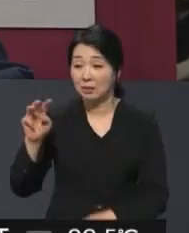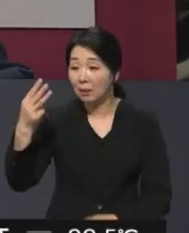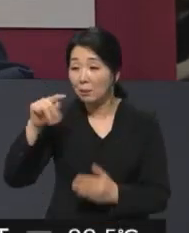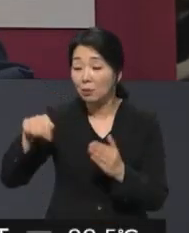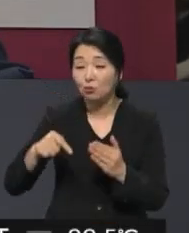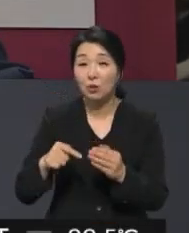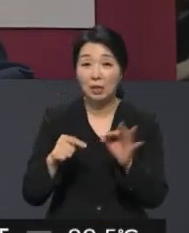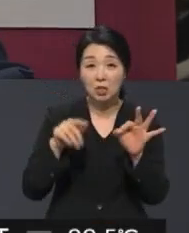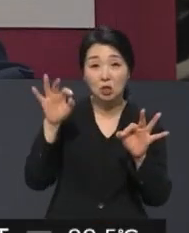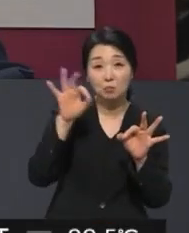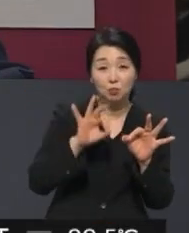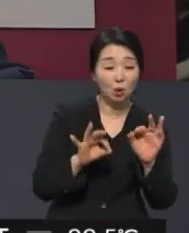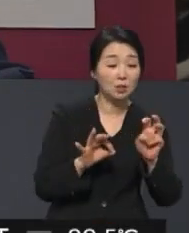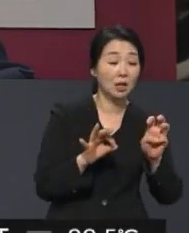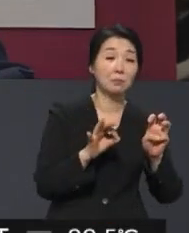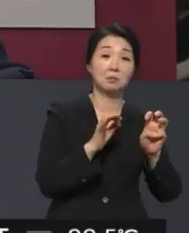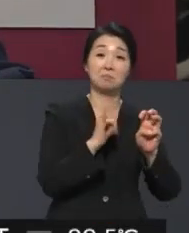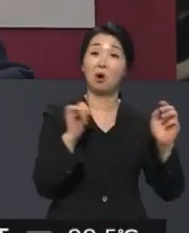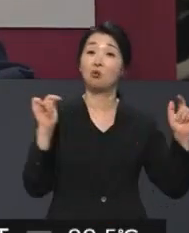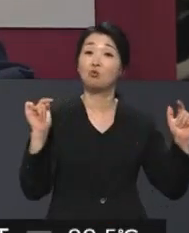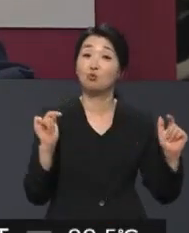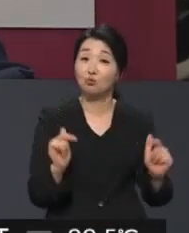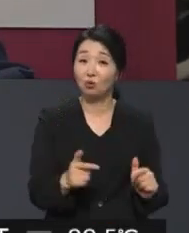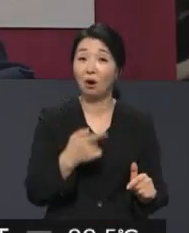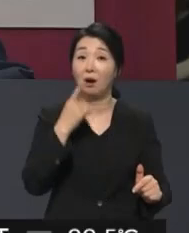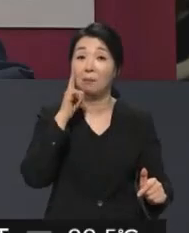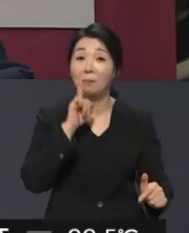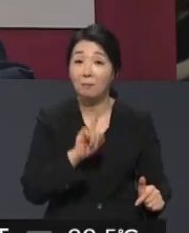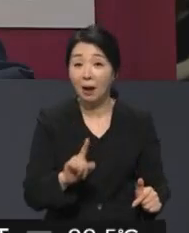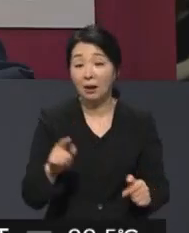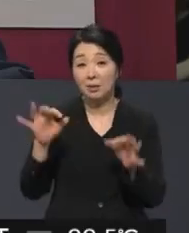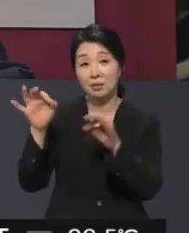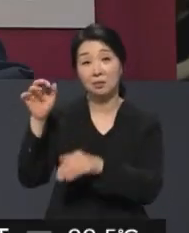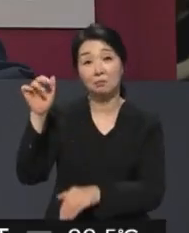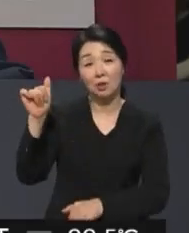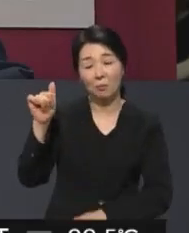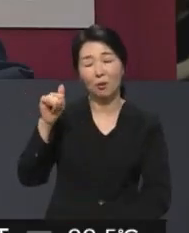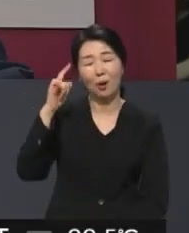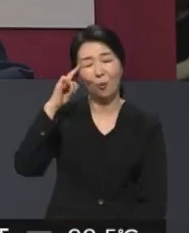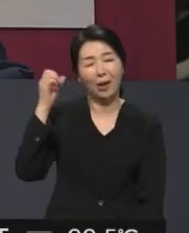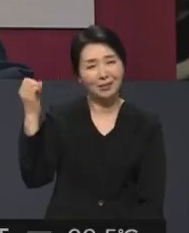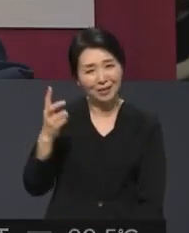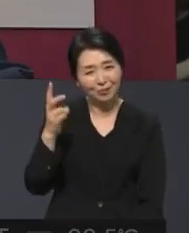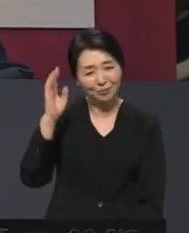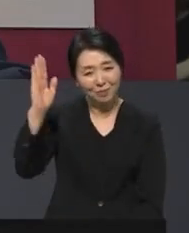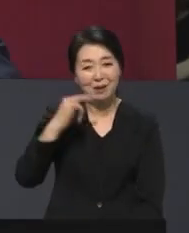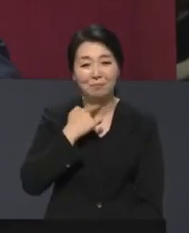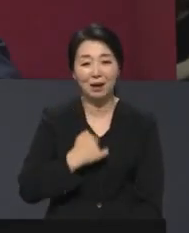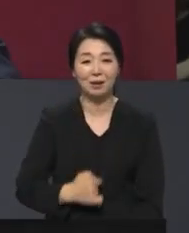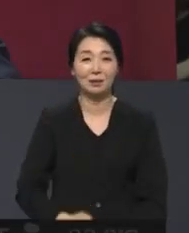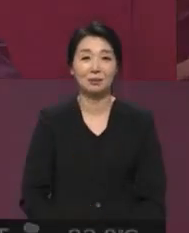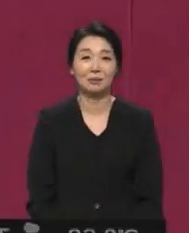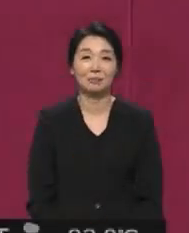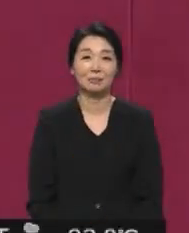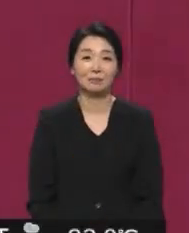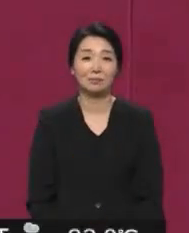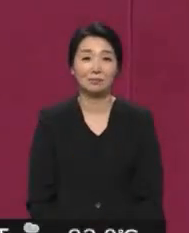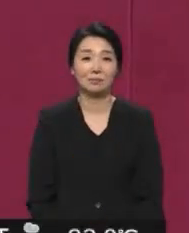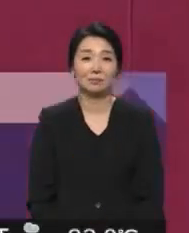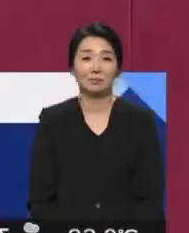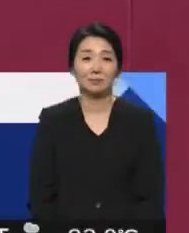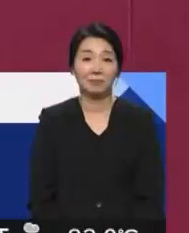중에서 10%, 30명을 줄이자, 이런 주장은 김 대표가 수시로 해왔던 주장이죠.